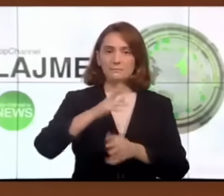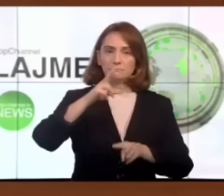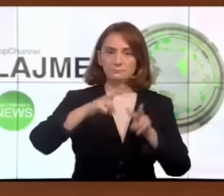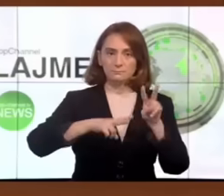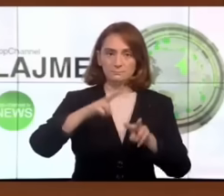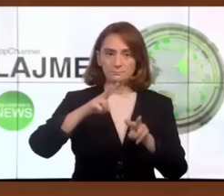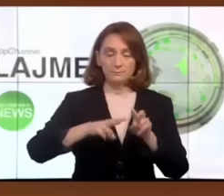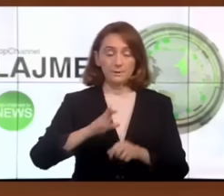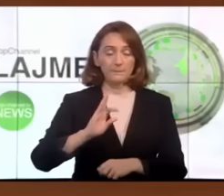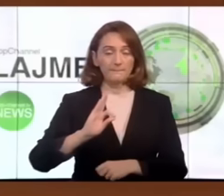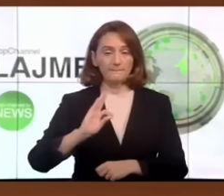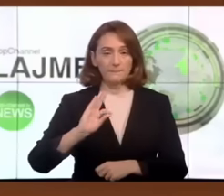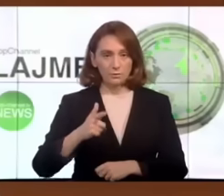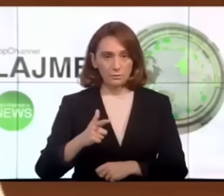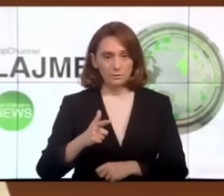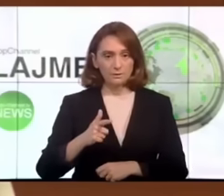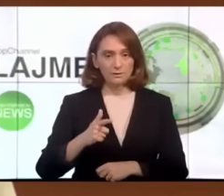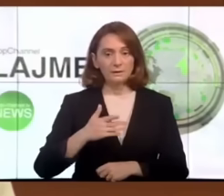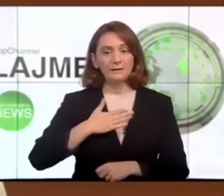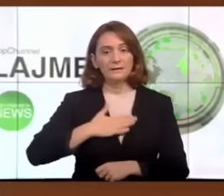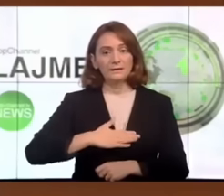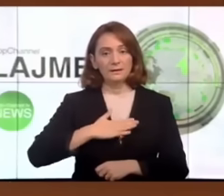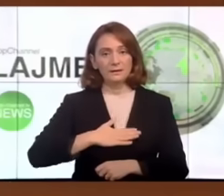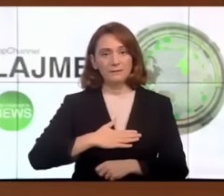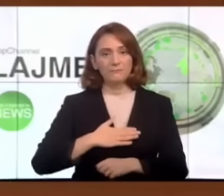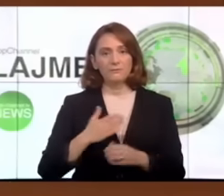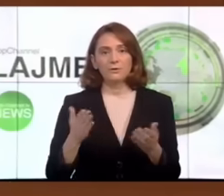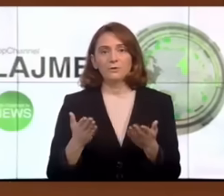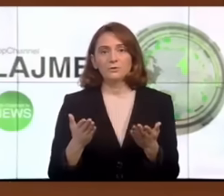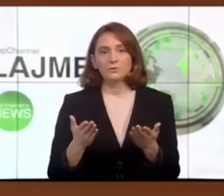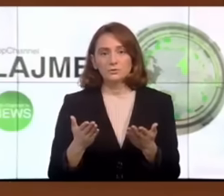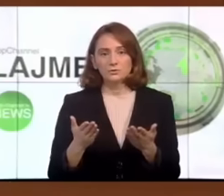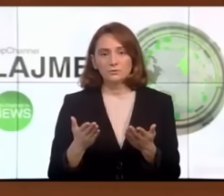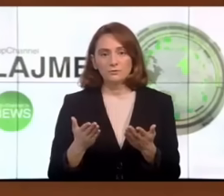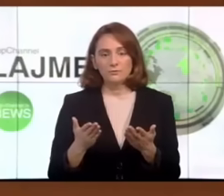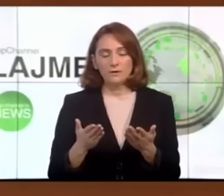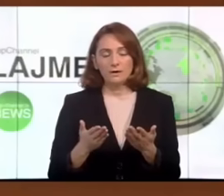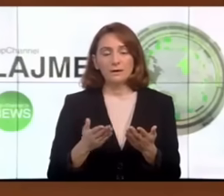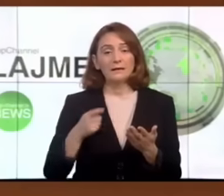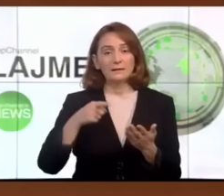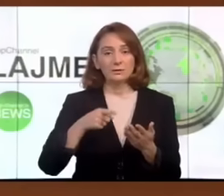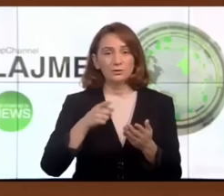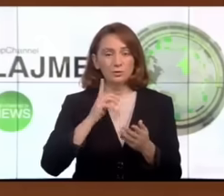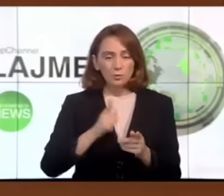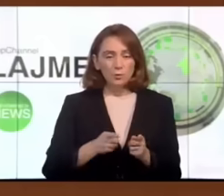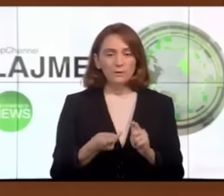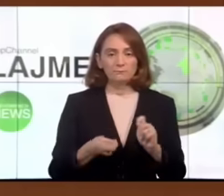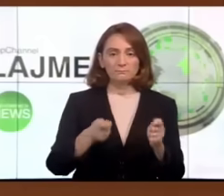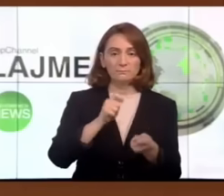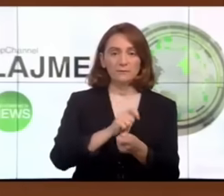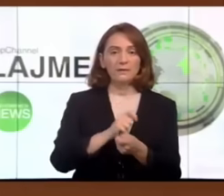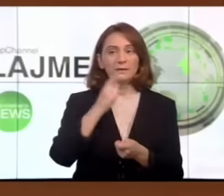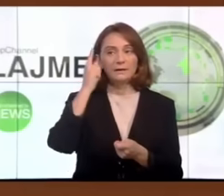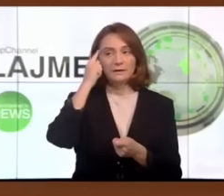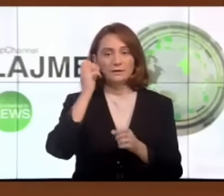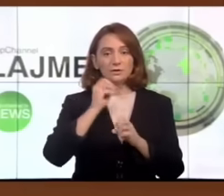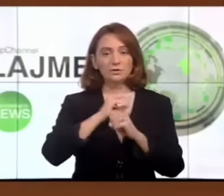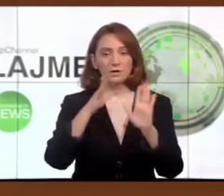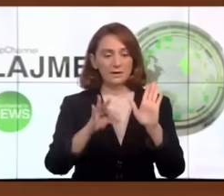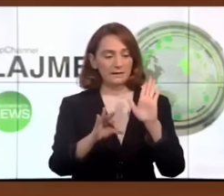të kompetencave, duke eliminuar mbivendosjet, dhe kjo do të bëjë që çdo institucion ta dijë saktësisht me